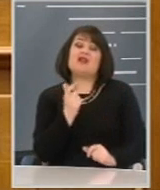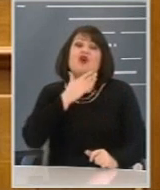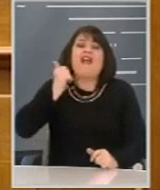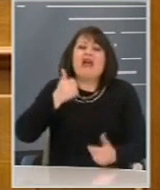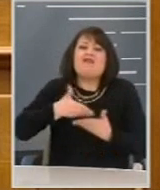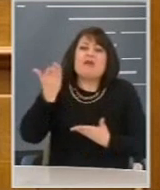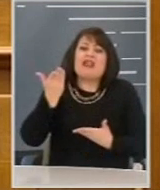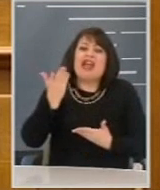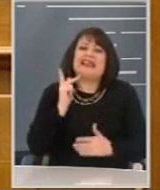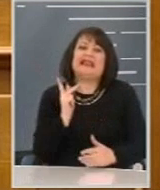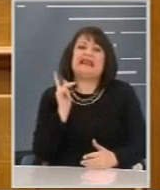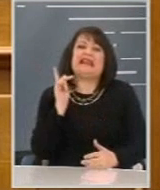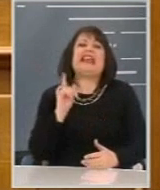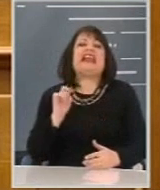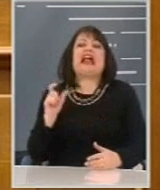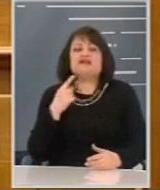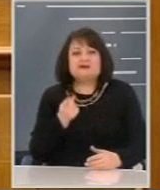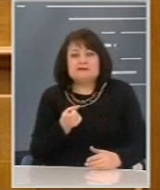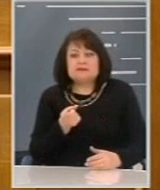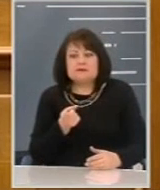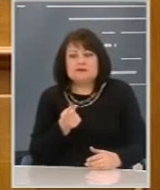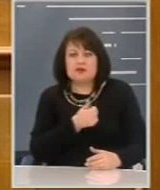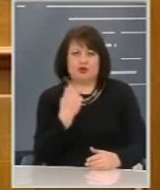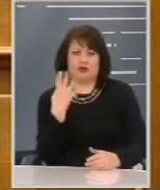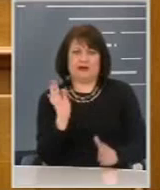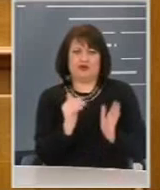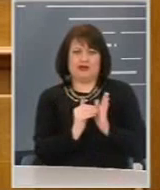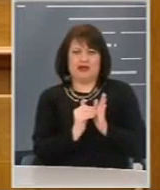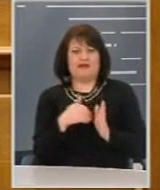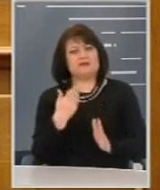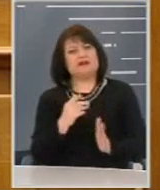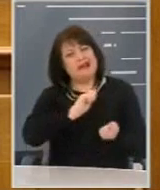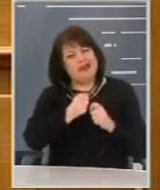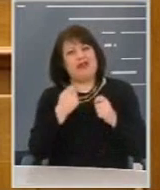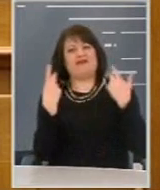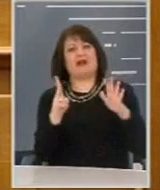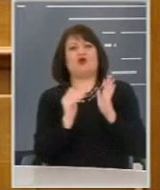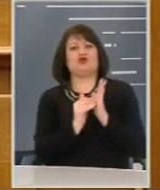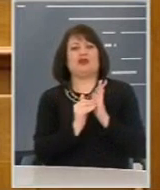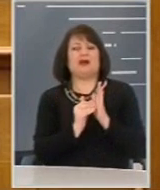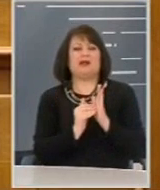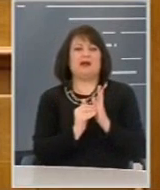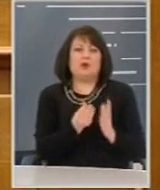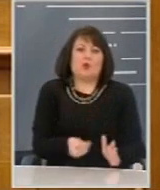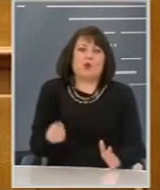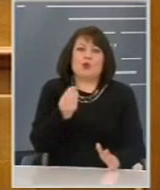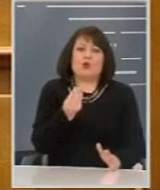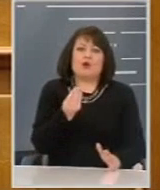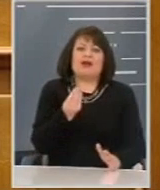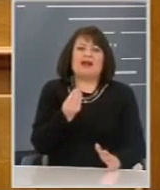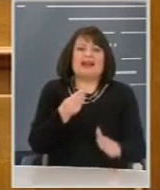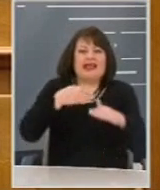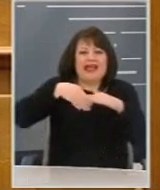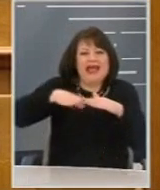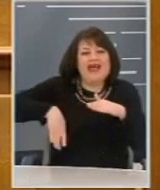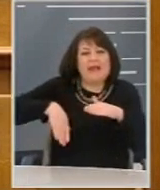Καχανίων? Διότι εδώ μαθαίνουμε ότι δεν ήταν μόνο τα 300 χιλιάρικα που γίνουν 711, είναι και άλλα 250 από την Παγκρίτια Τράπεζα, που το